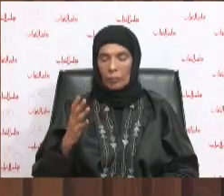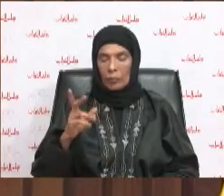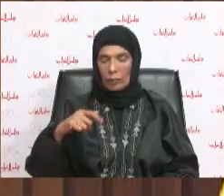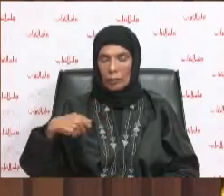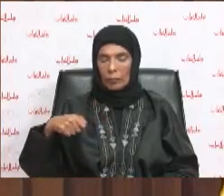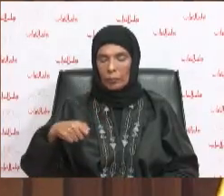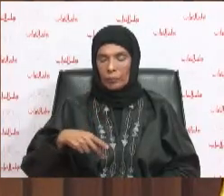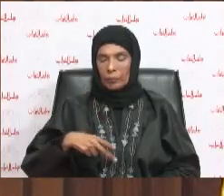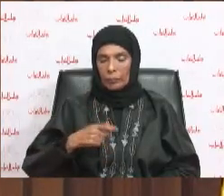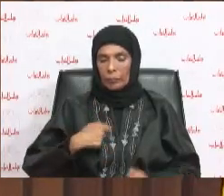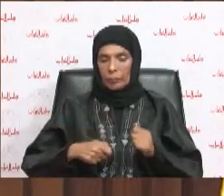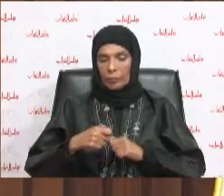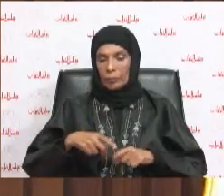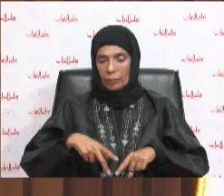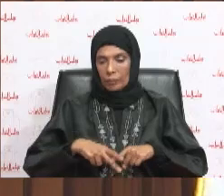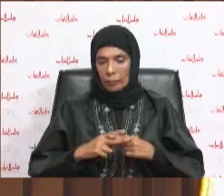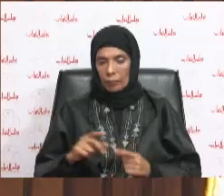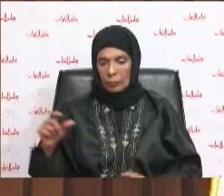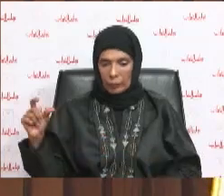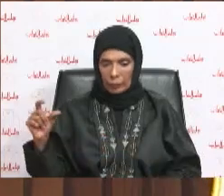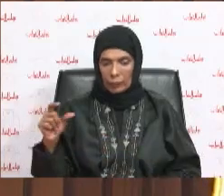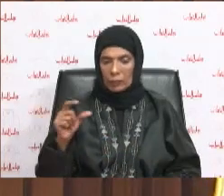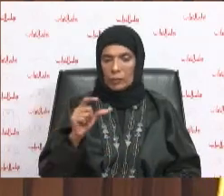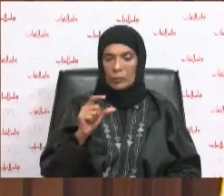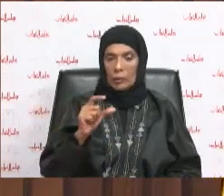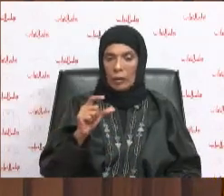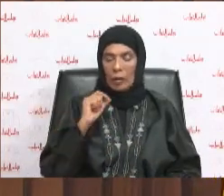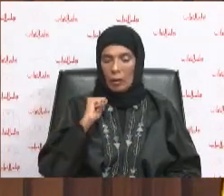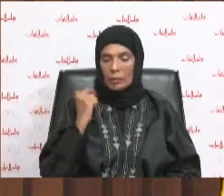الصناعة والتجارة في شهر يونيو